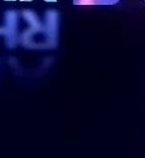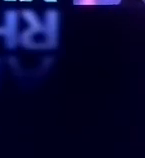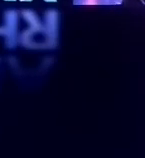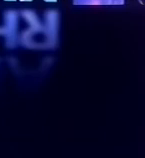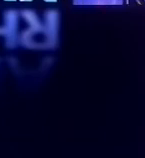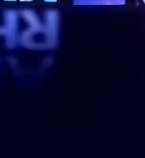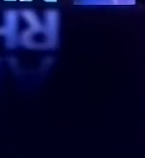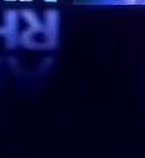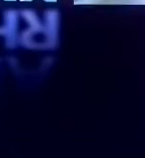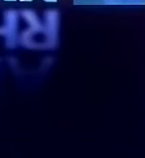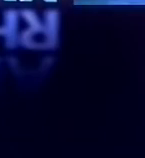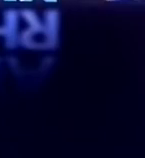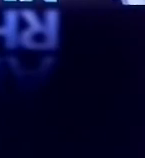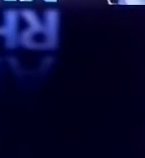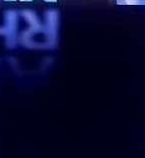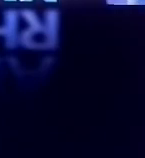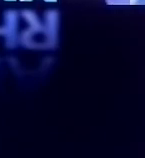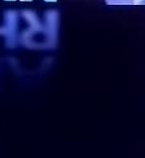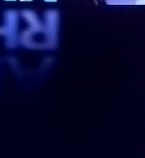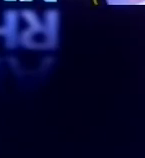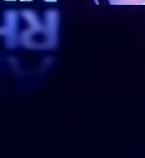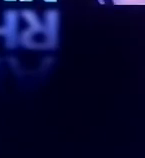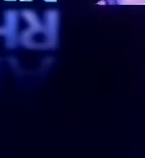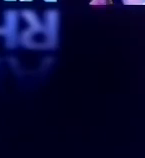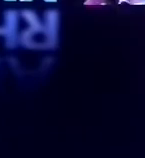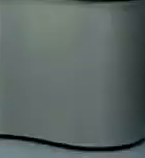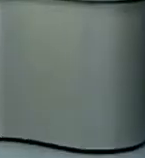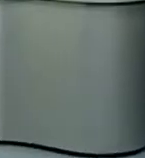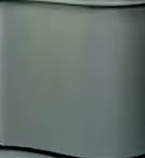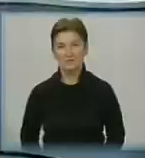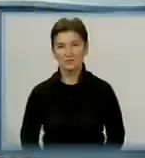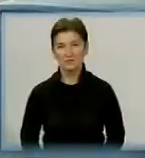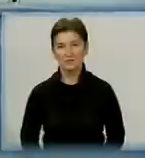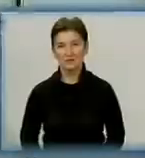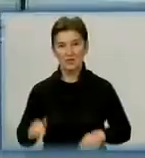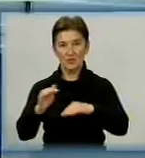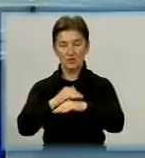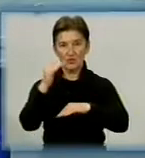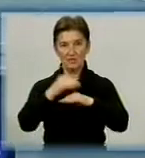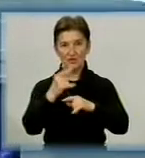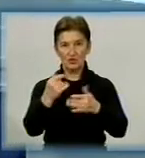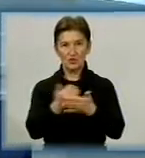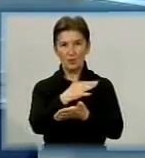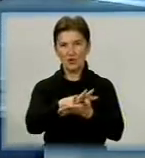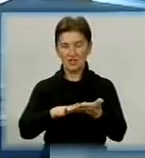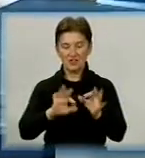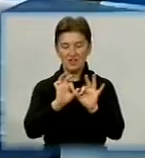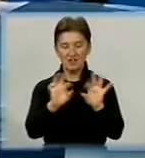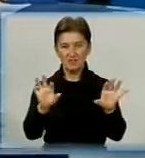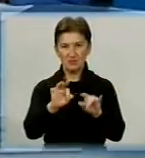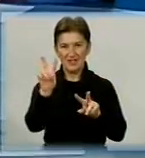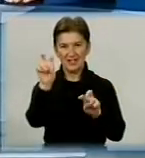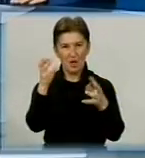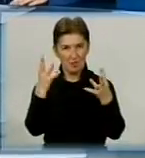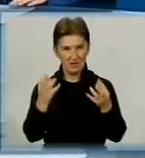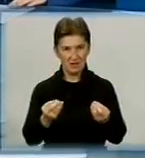Доброго вечора. вечора триває інформаційний блок на каналі Кіровоград. Тема дня. До